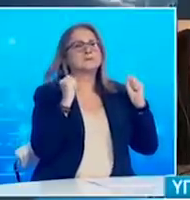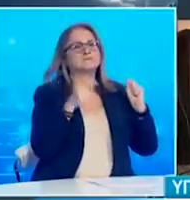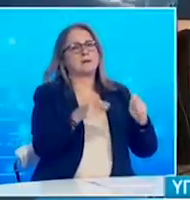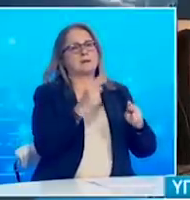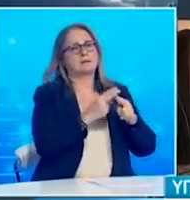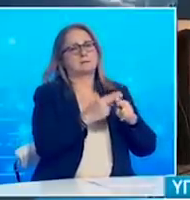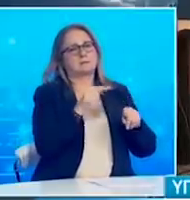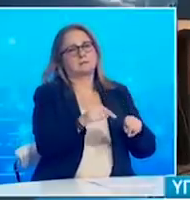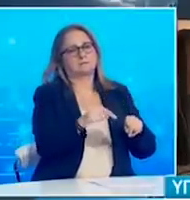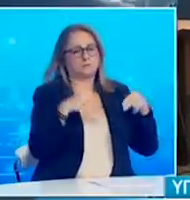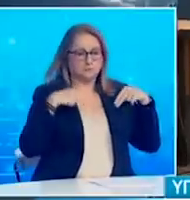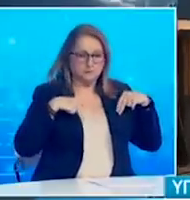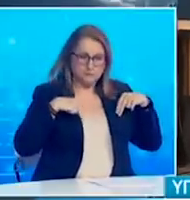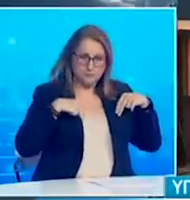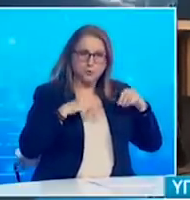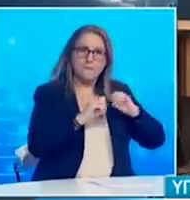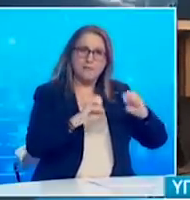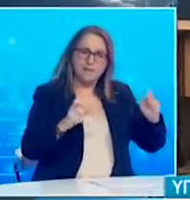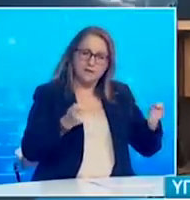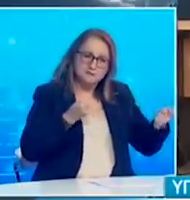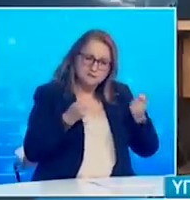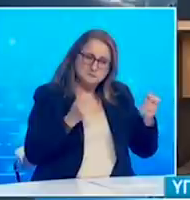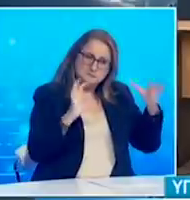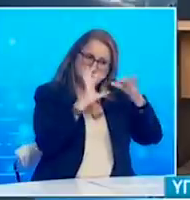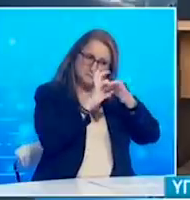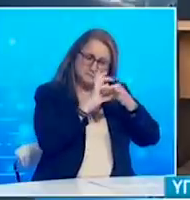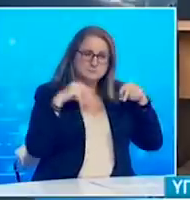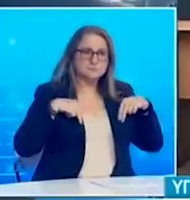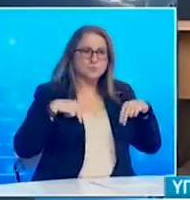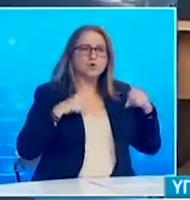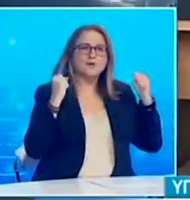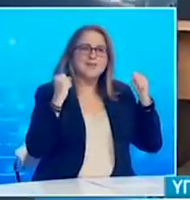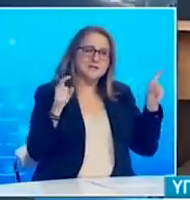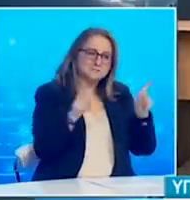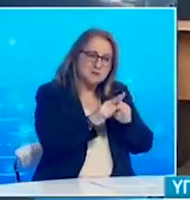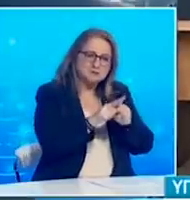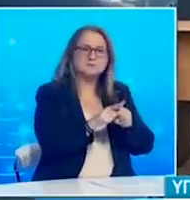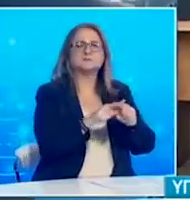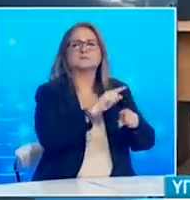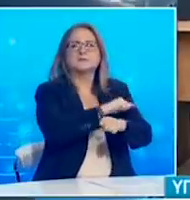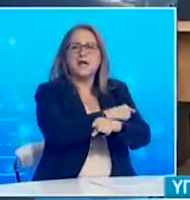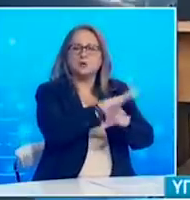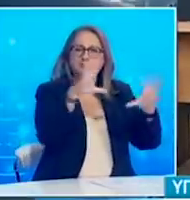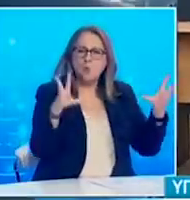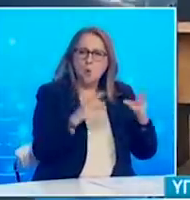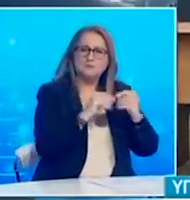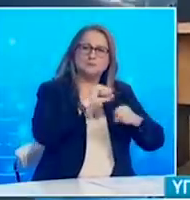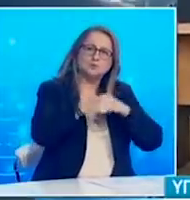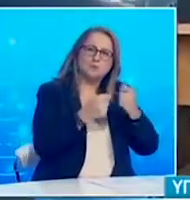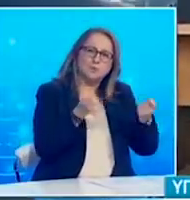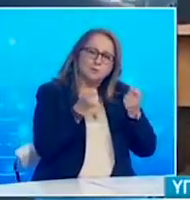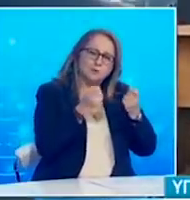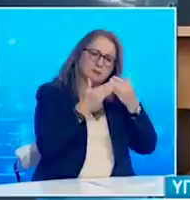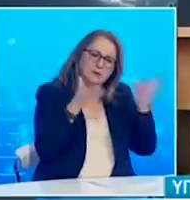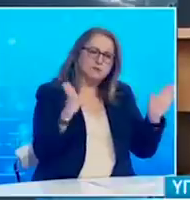περισσή ευθύνη χειρίζεται το Υπουργείο Παιδείας μαζί σε συνεργασία με το Υπουργείο Υγείας και τους επιδημιολόγους μας και τους λοιμοξιολόγους μας.